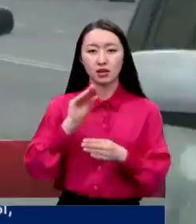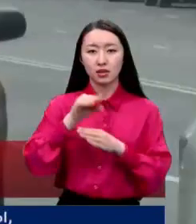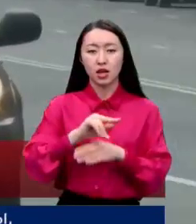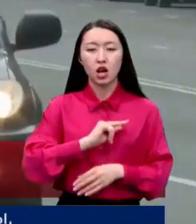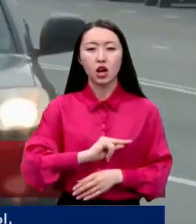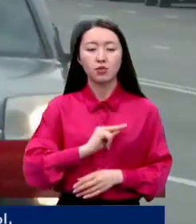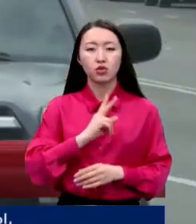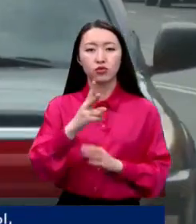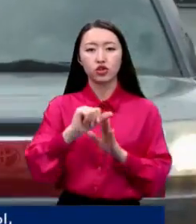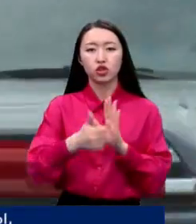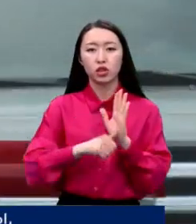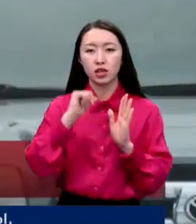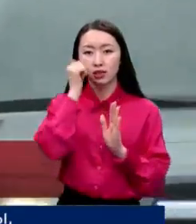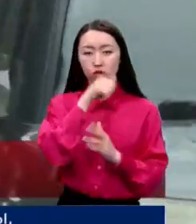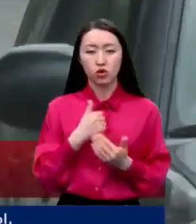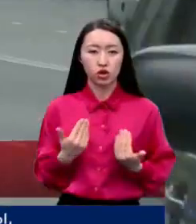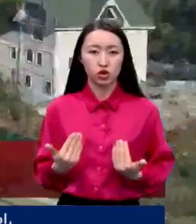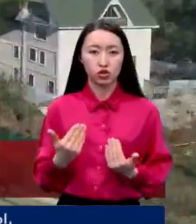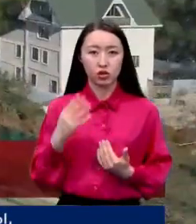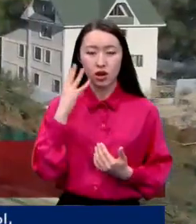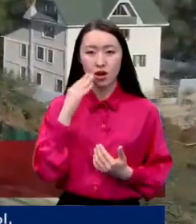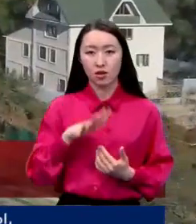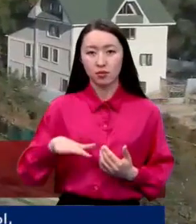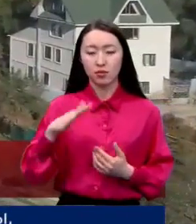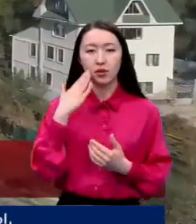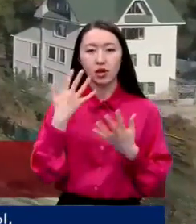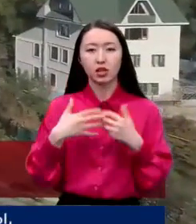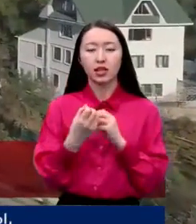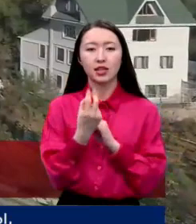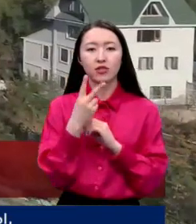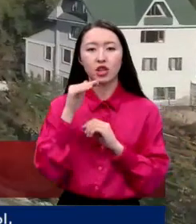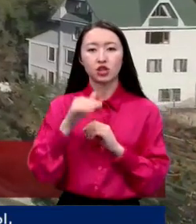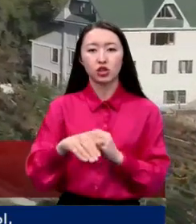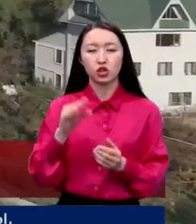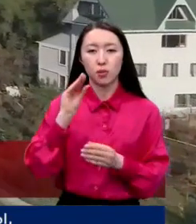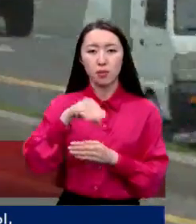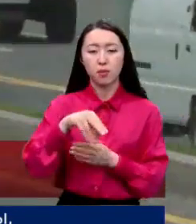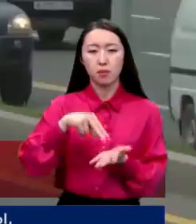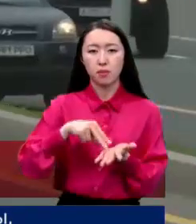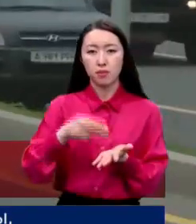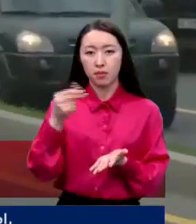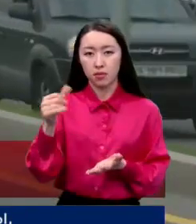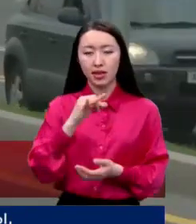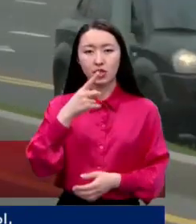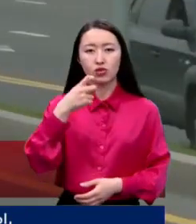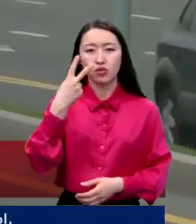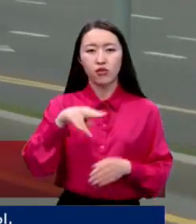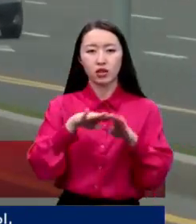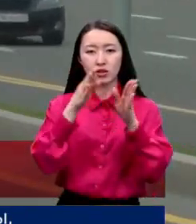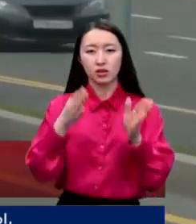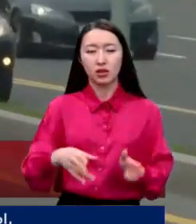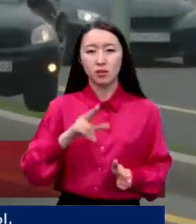2016 года. Сейчас в южной столице насчитывается 12 тысяч парковочных мест и 120 паркоматов.